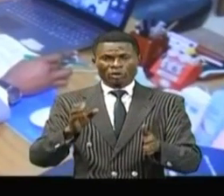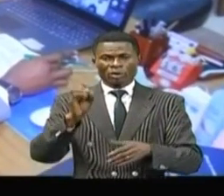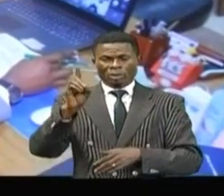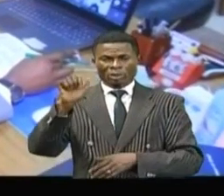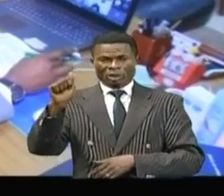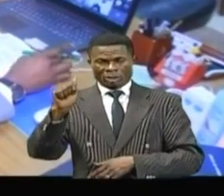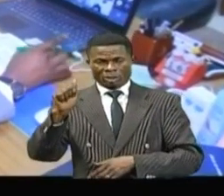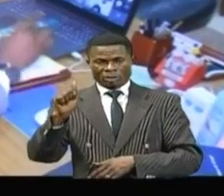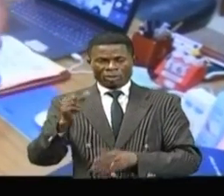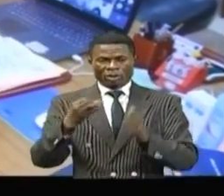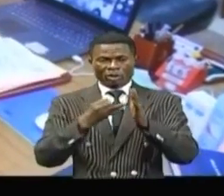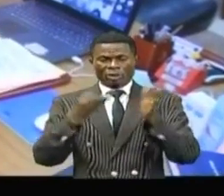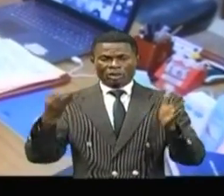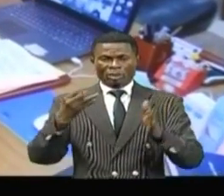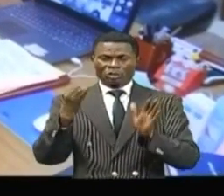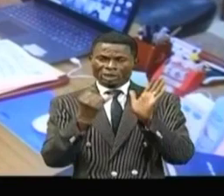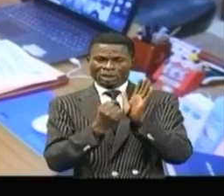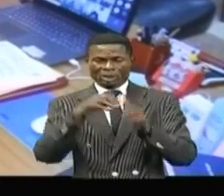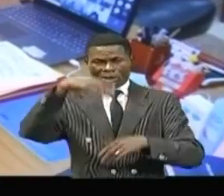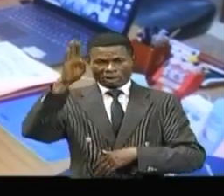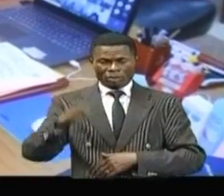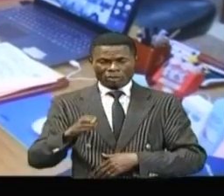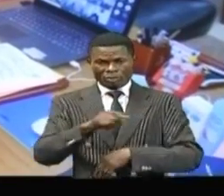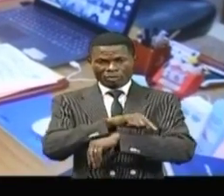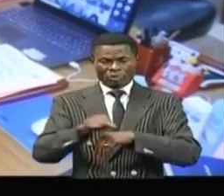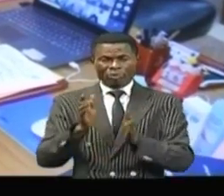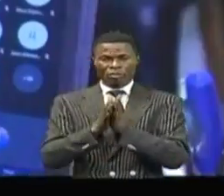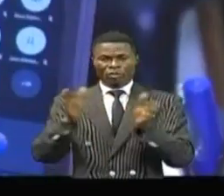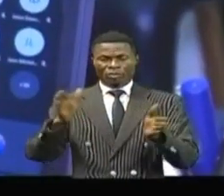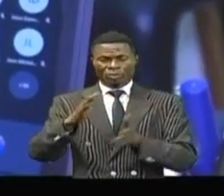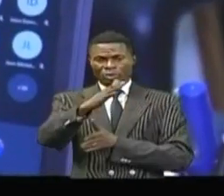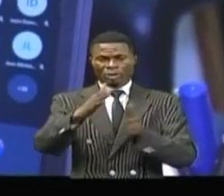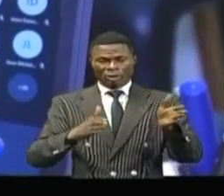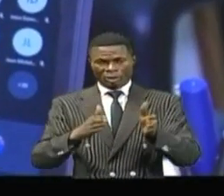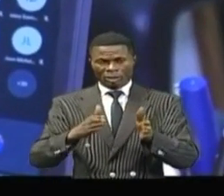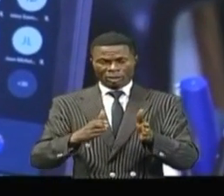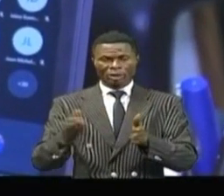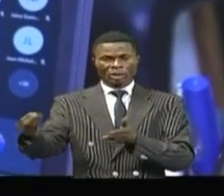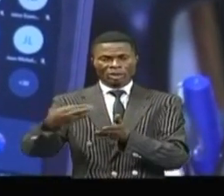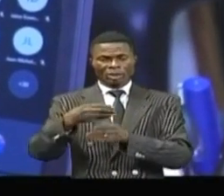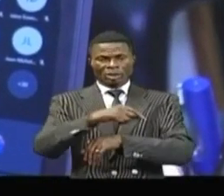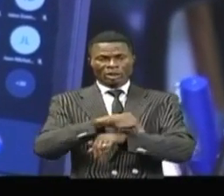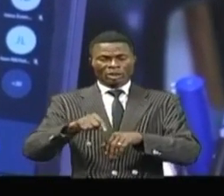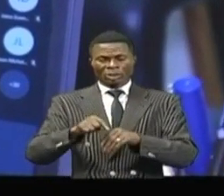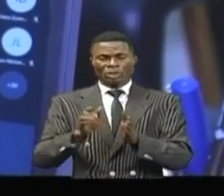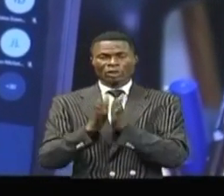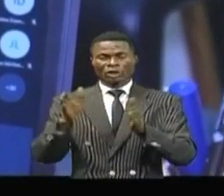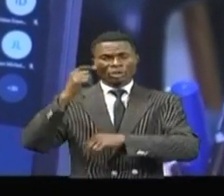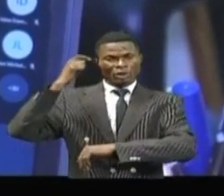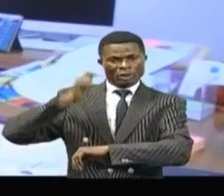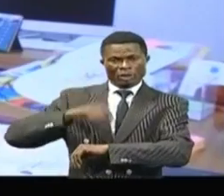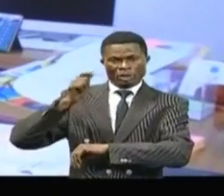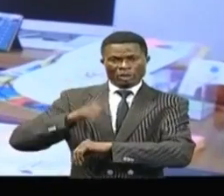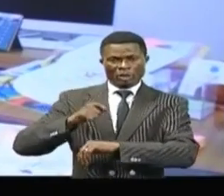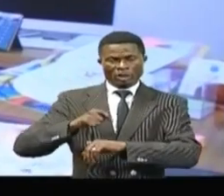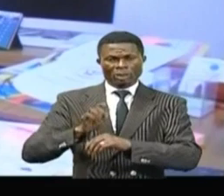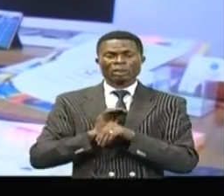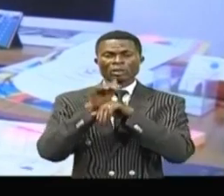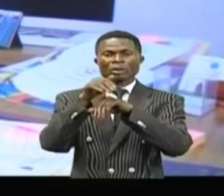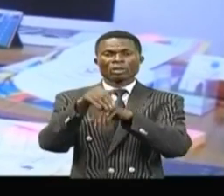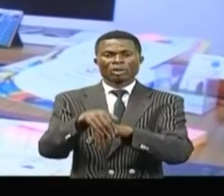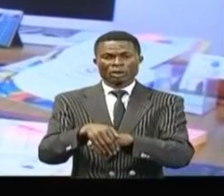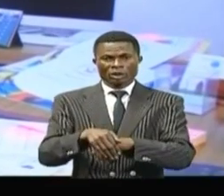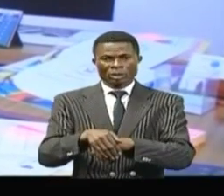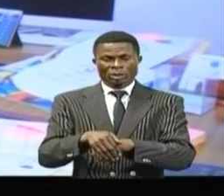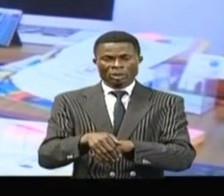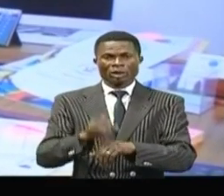accises et 76% pour la Direction générale des recettes administratives domaniales judiciaires et des participations